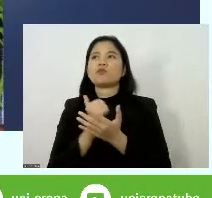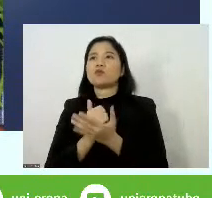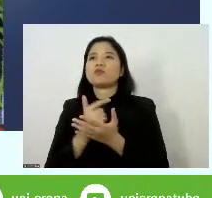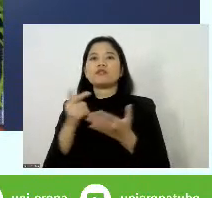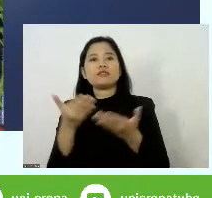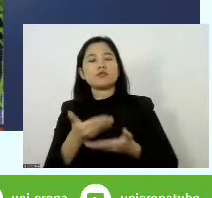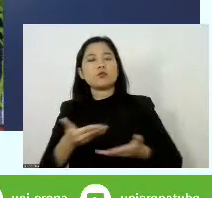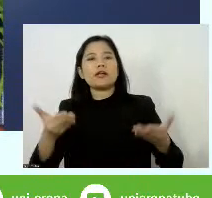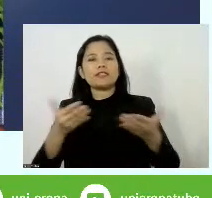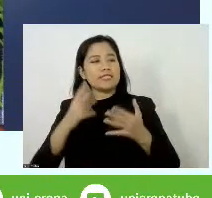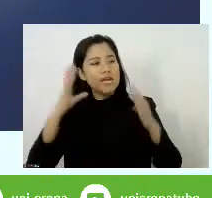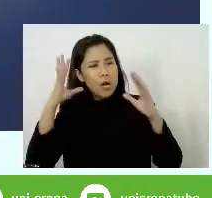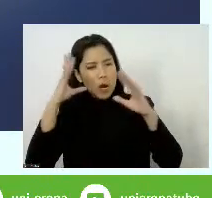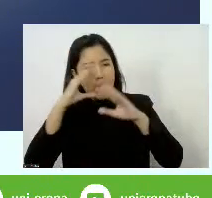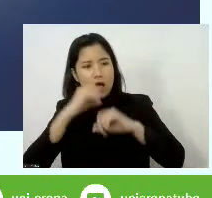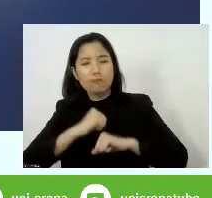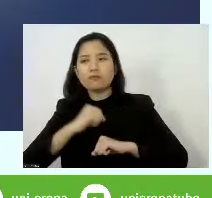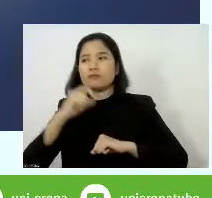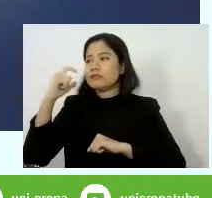sebenarnya ketika